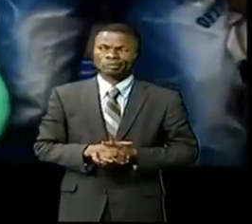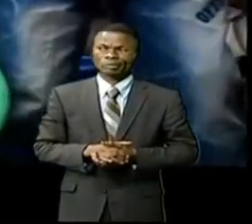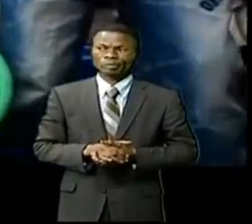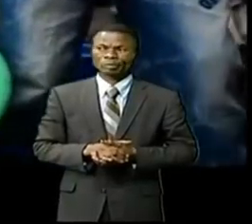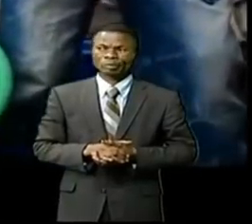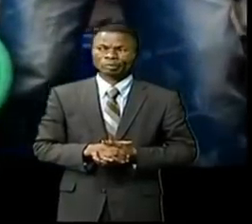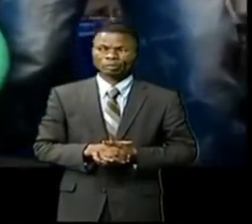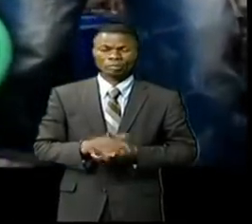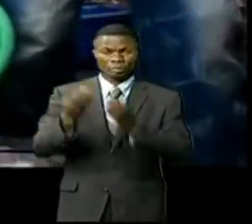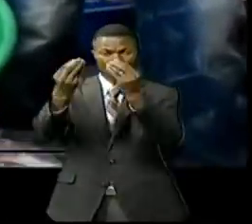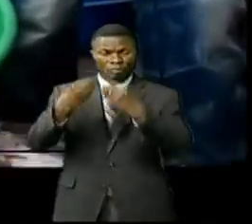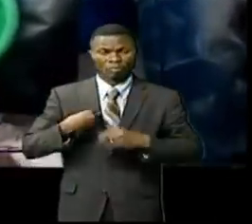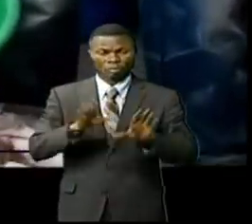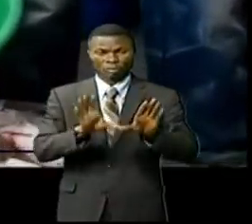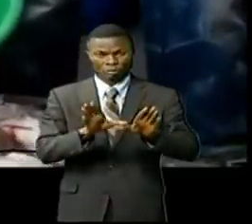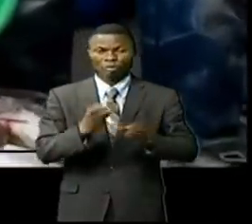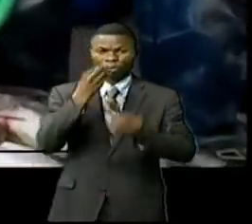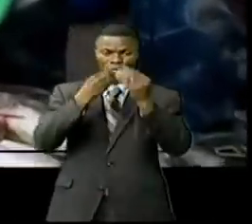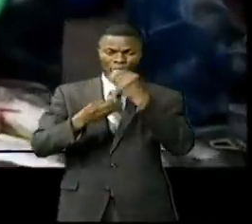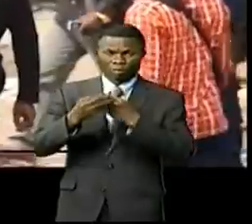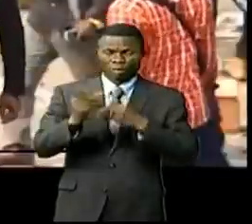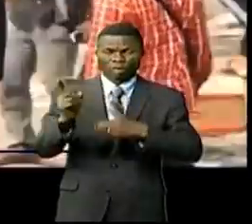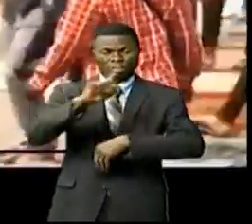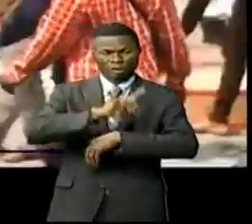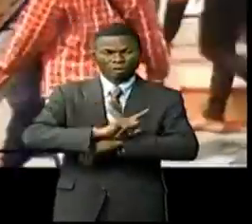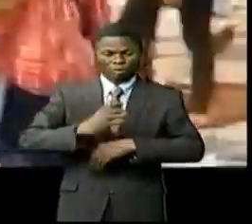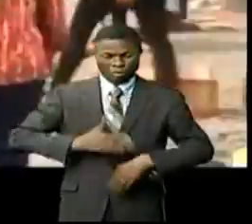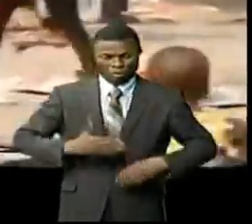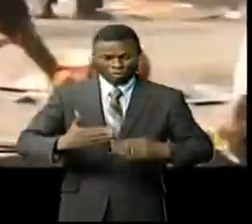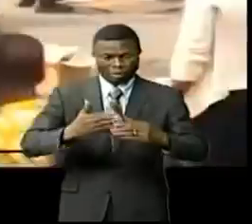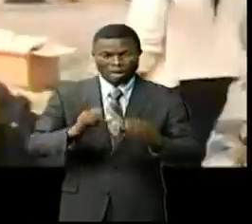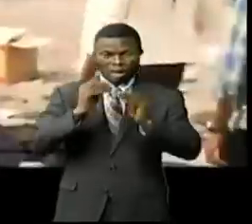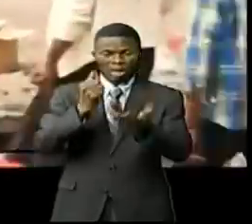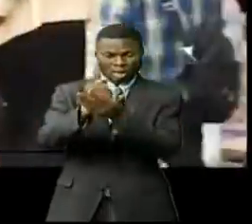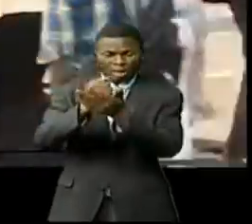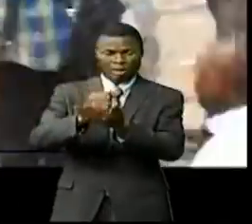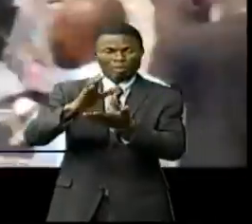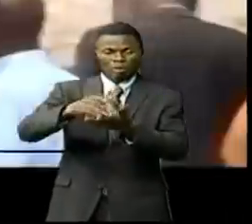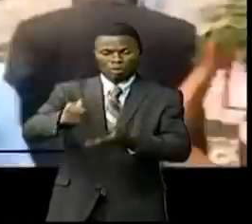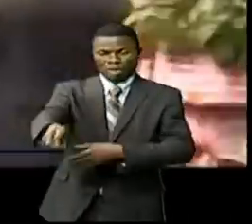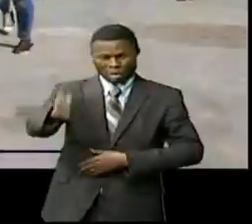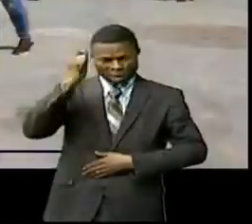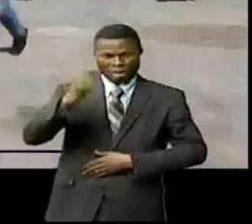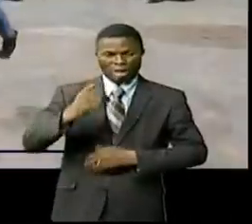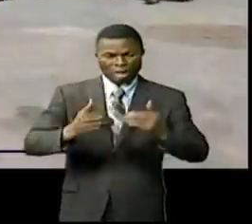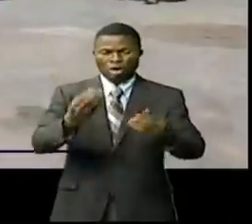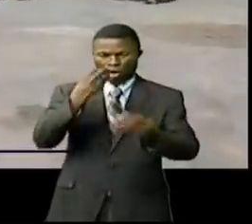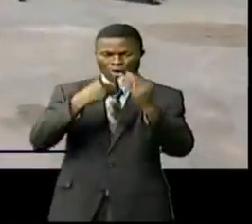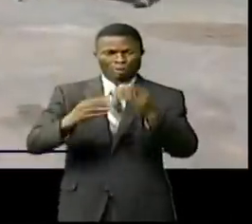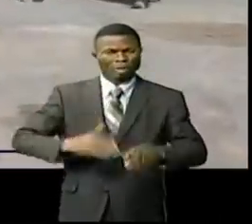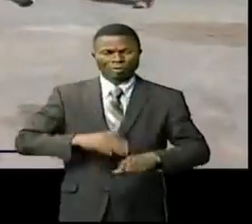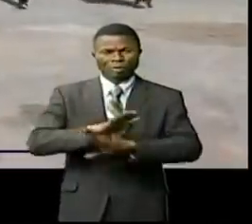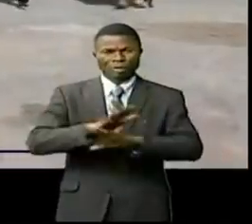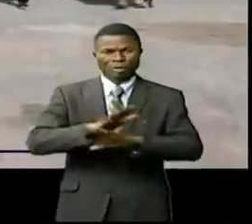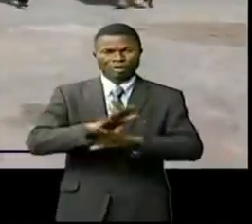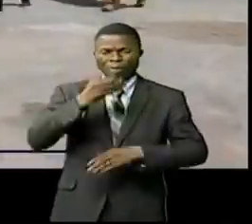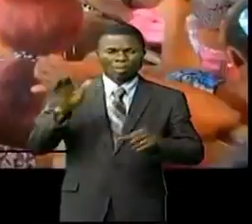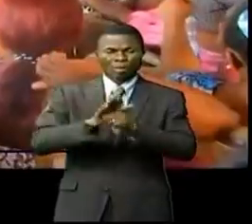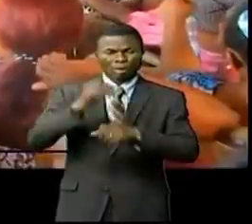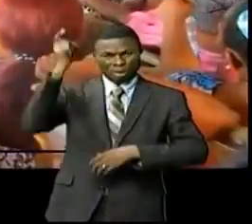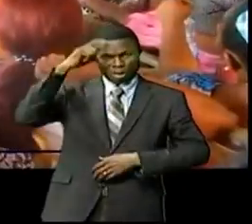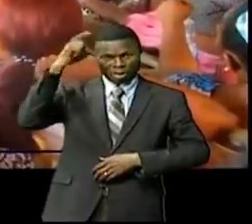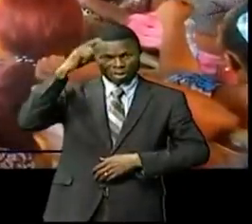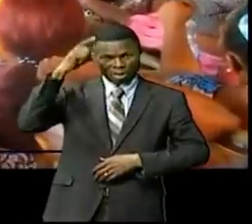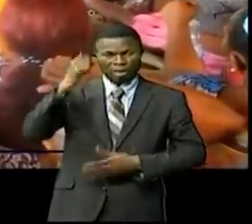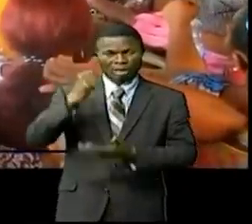Si tu me donnes du poisson, je mangerai un jour. Mais si tu m'apprends à pêcher, je mangerai toujours. Cette parole de sagesse a inspiré